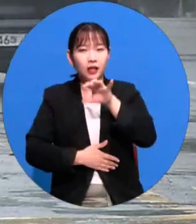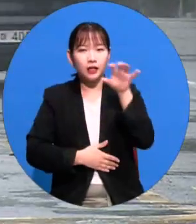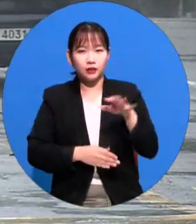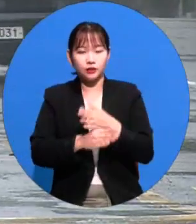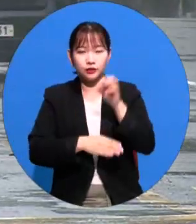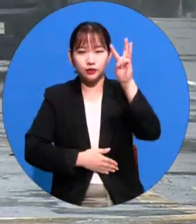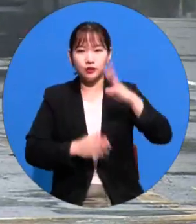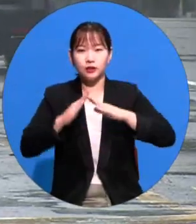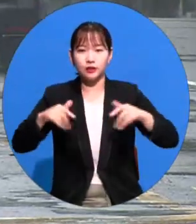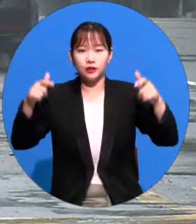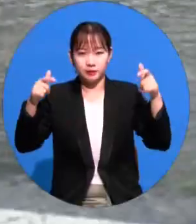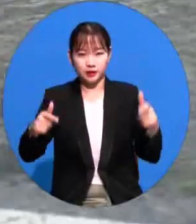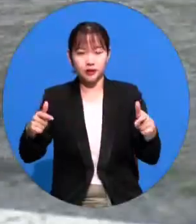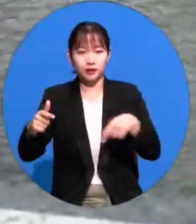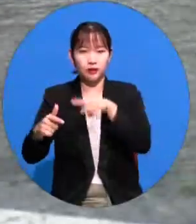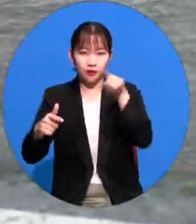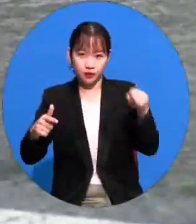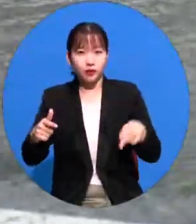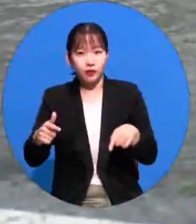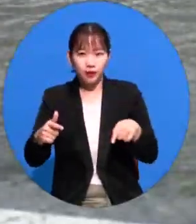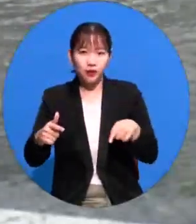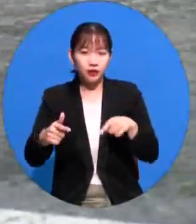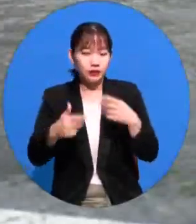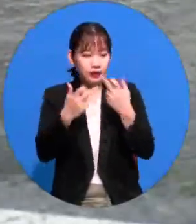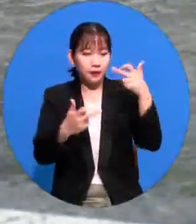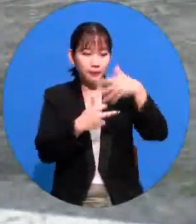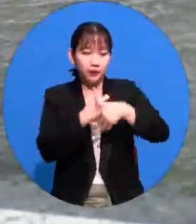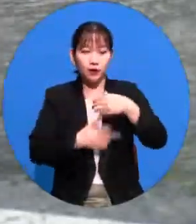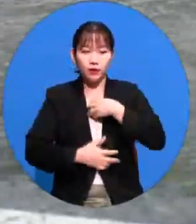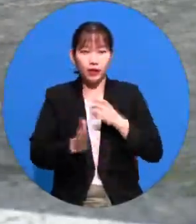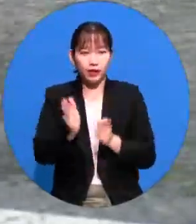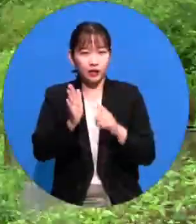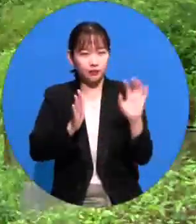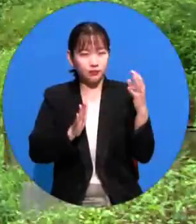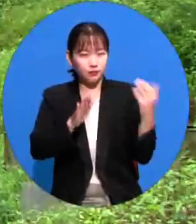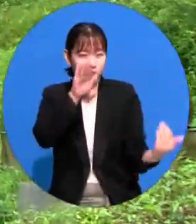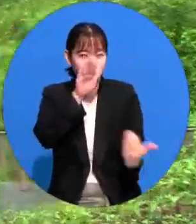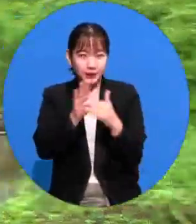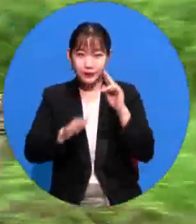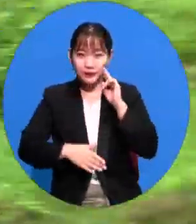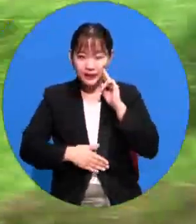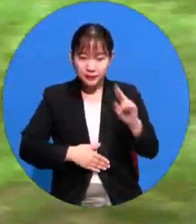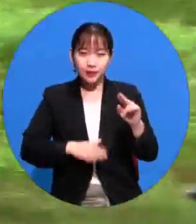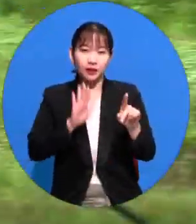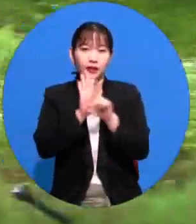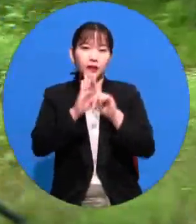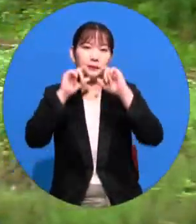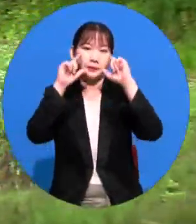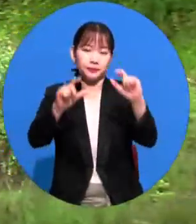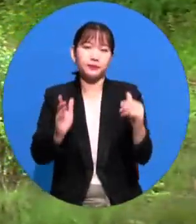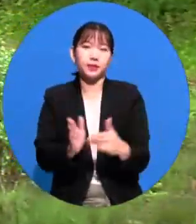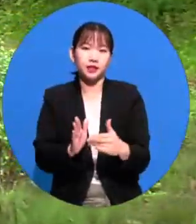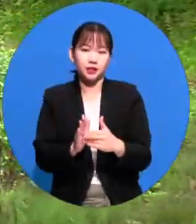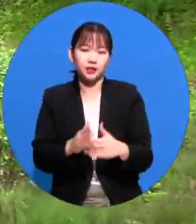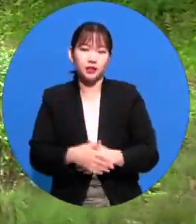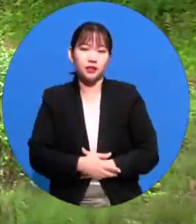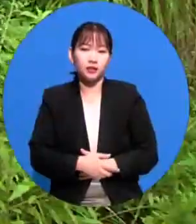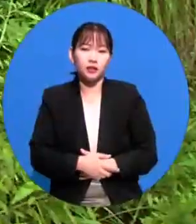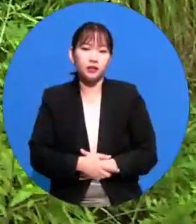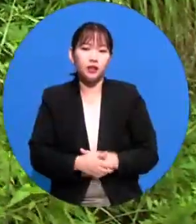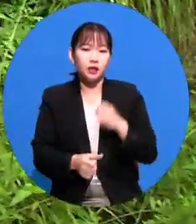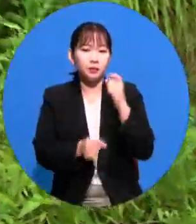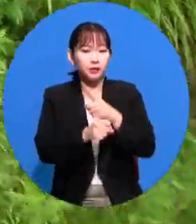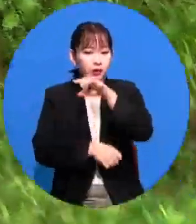있는 광주 전남 22개 시군엔 산사태 위기경보가 최고 단계인 심각 수준이 발령됐습니다.